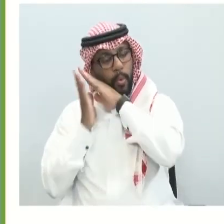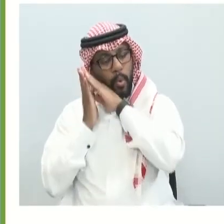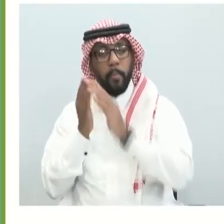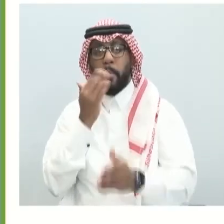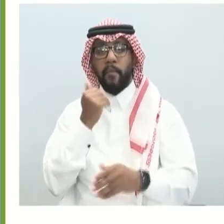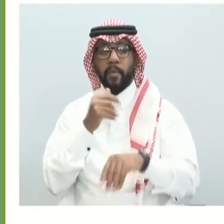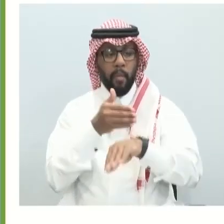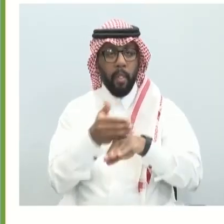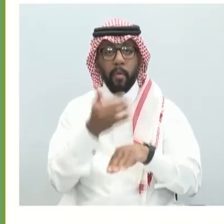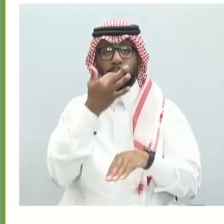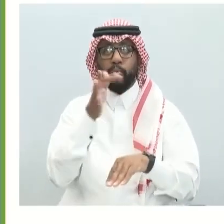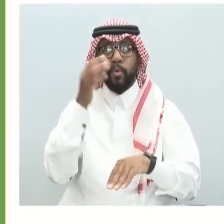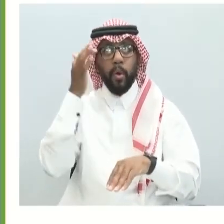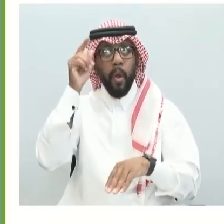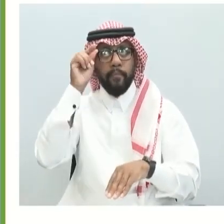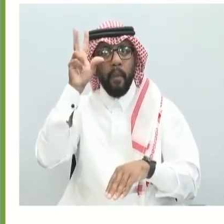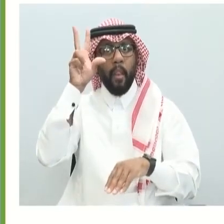اداءه بالمدرسه